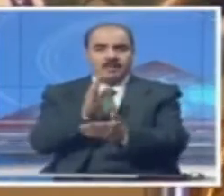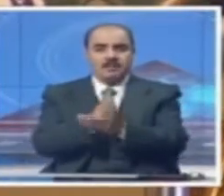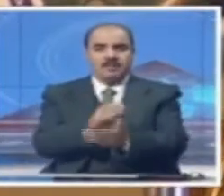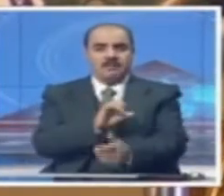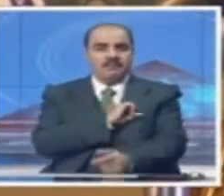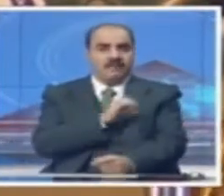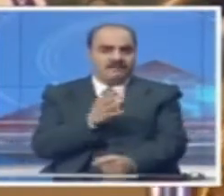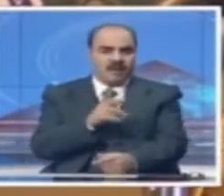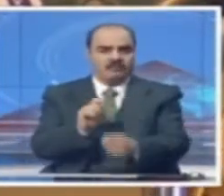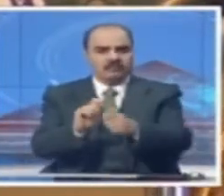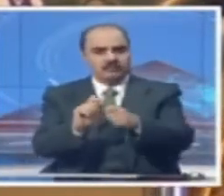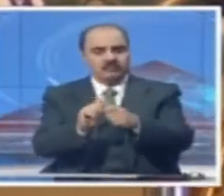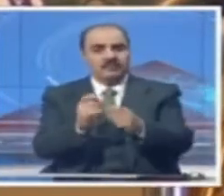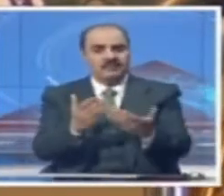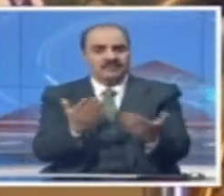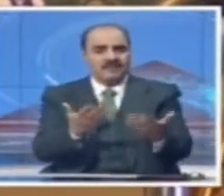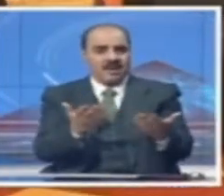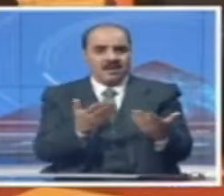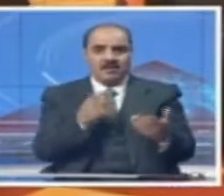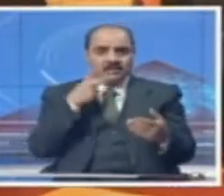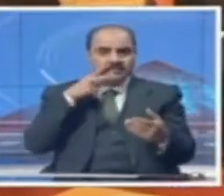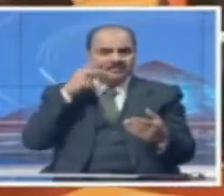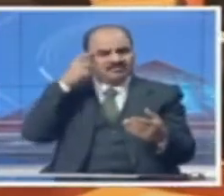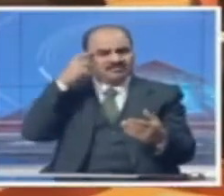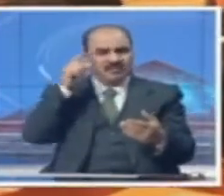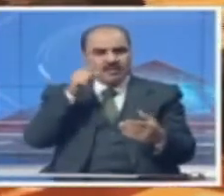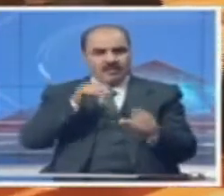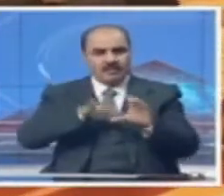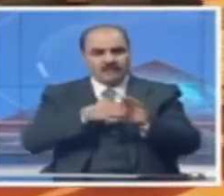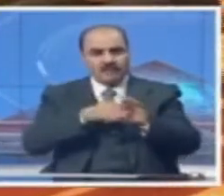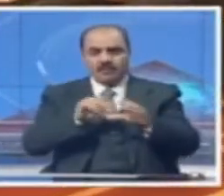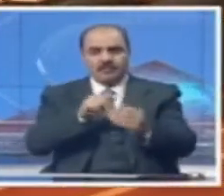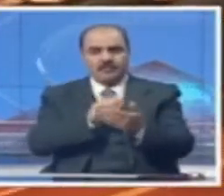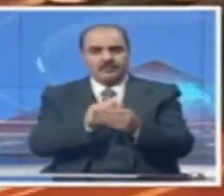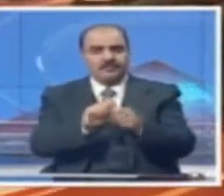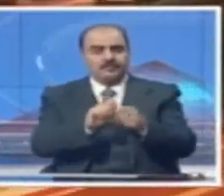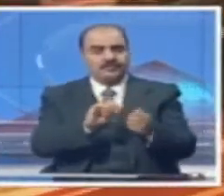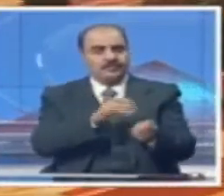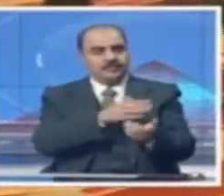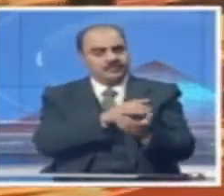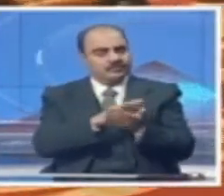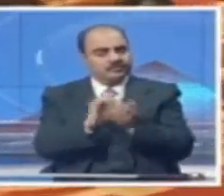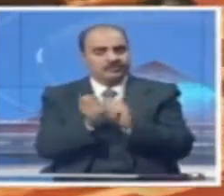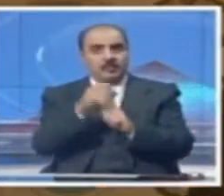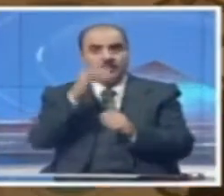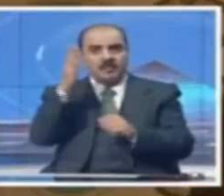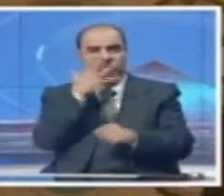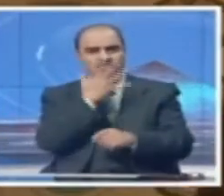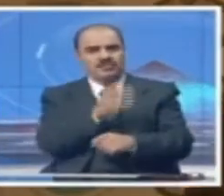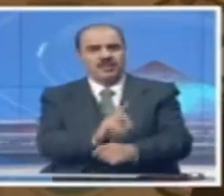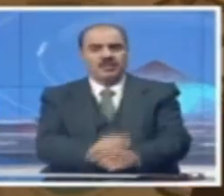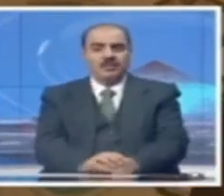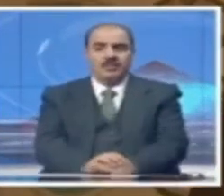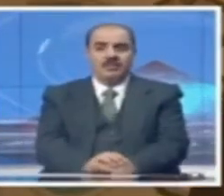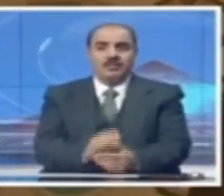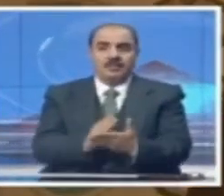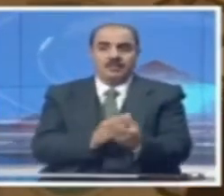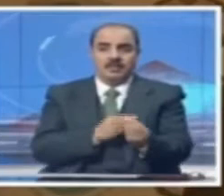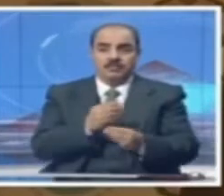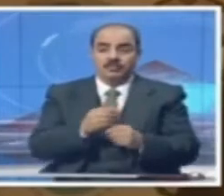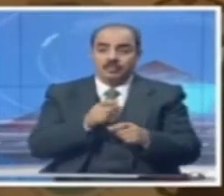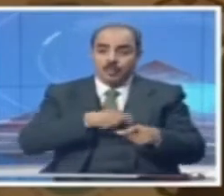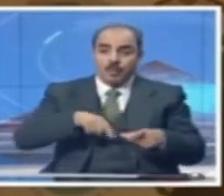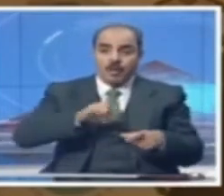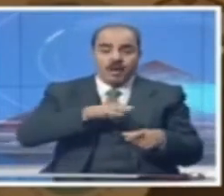العربية وإعادة رسم وبلورة الصورة الذهنية الصحيحة والسليمة عن الدول العربية في الخارج. في ظل الأوضاع التي تشهدها